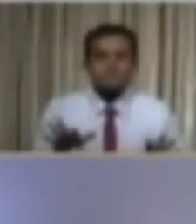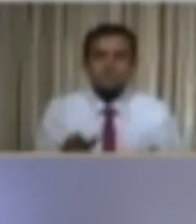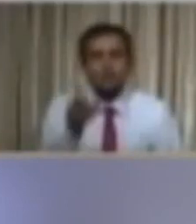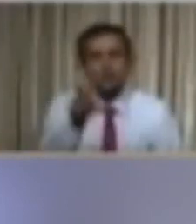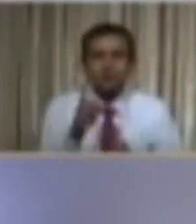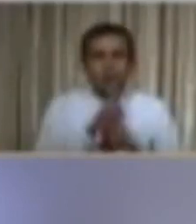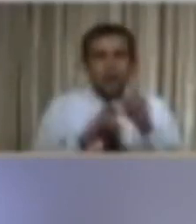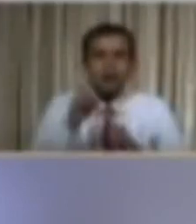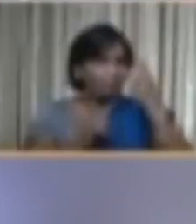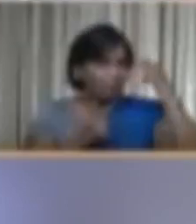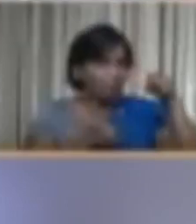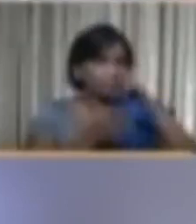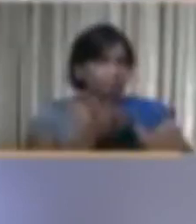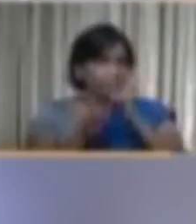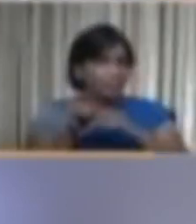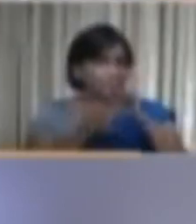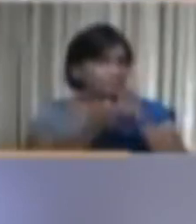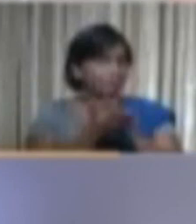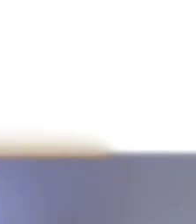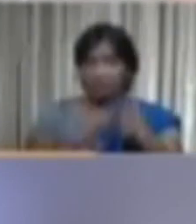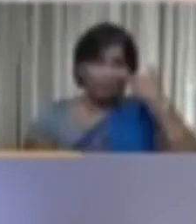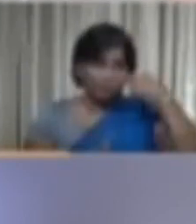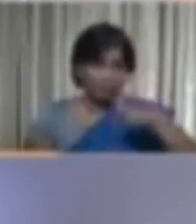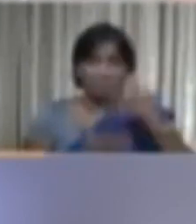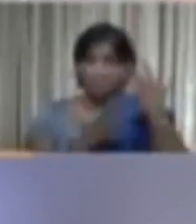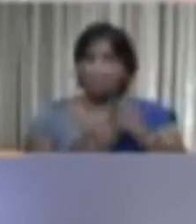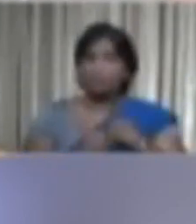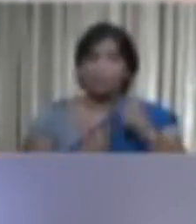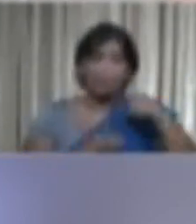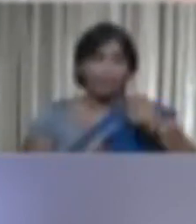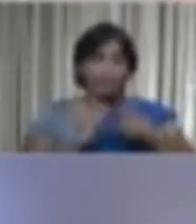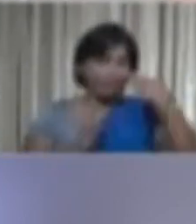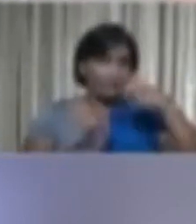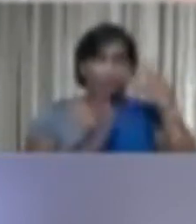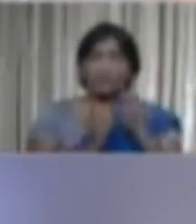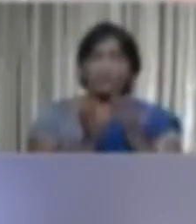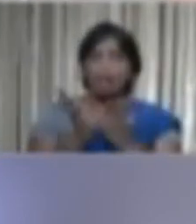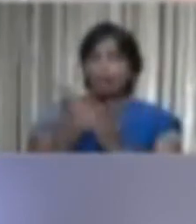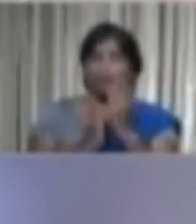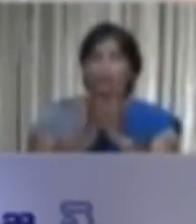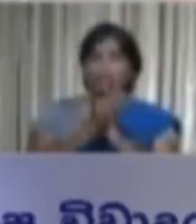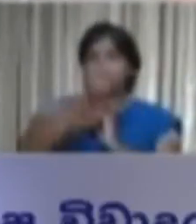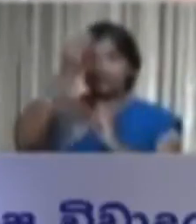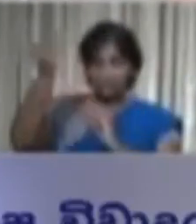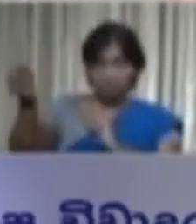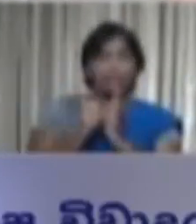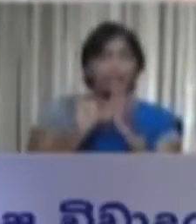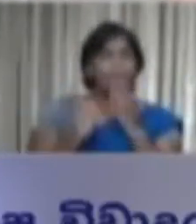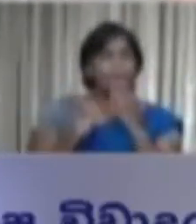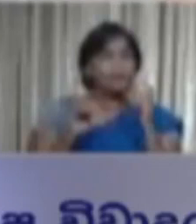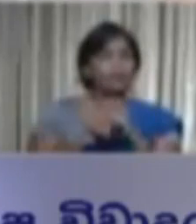එක්ක සාකච්ඡාවකට අපි විවෘතයි. අපිට ඉදිරිපත් කරන්න ලැබුණා ලංකාවට තෙල් ලබා ගැනීමයි කිය ඉන්දියාවට දීලා ඉන්දියාවෙන් ඇමරිකන්